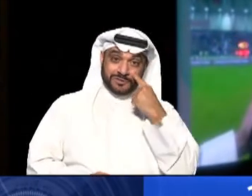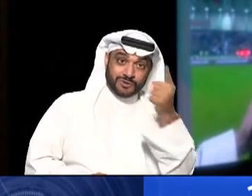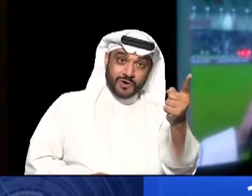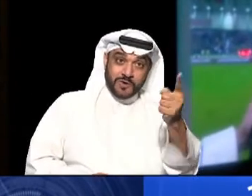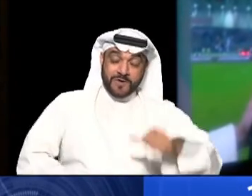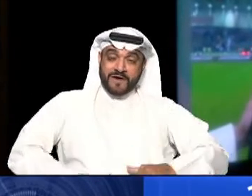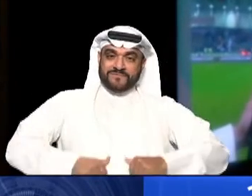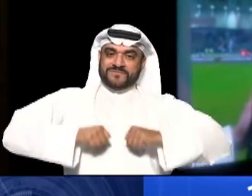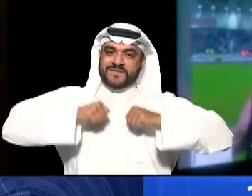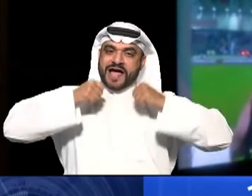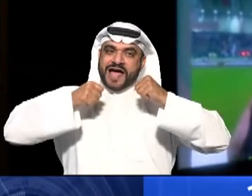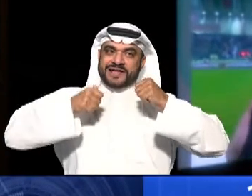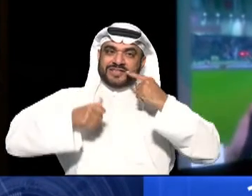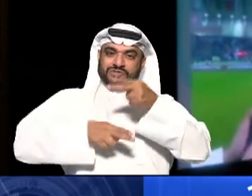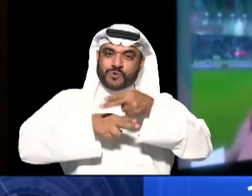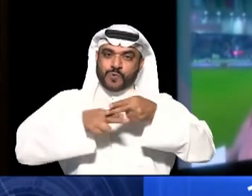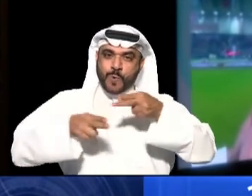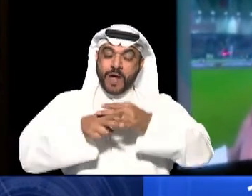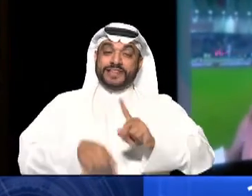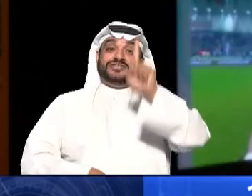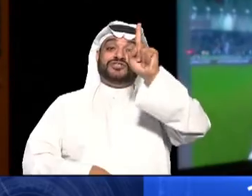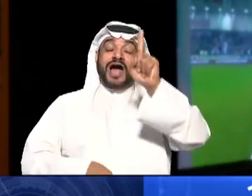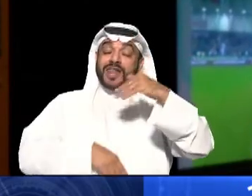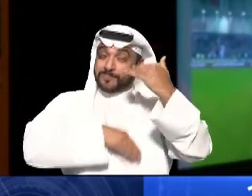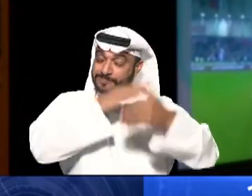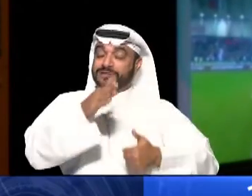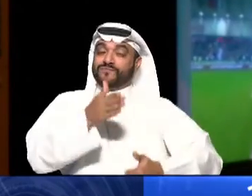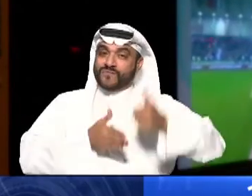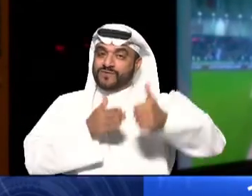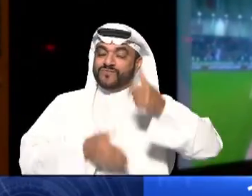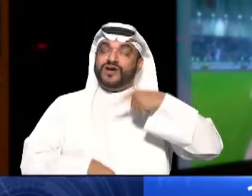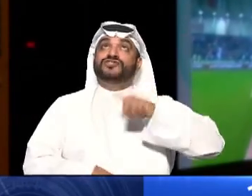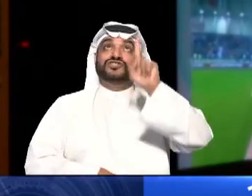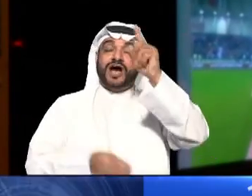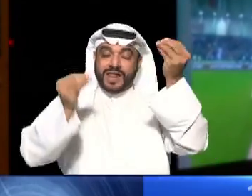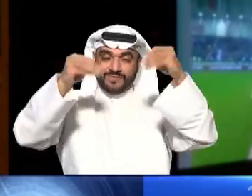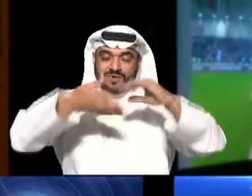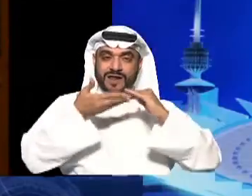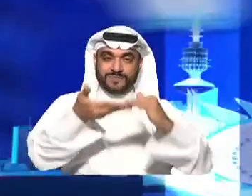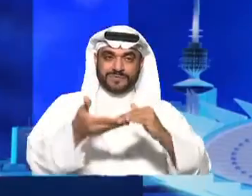وأنا أفتخر بالمنتخب الجاي إن شاء الله ومنها الأعلى، والله يوفقهم إن شاء الله أنا وياهم.